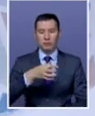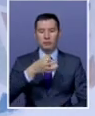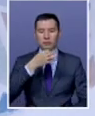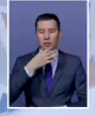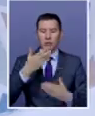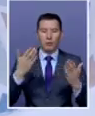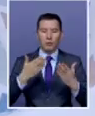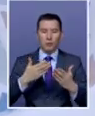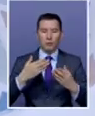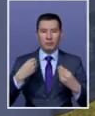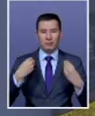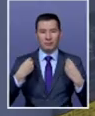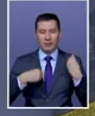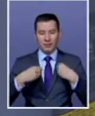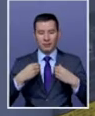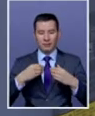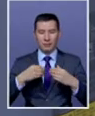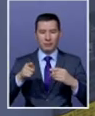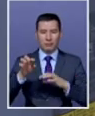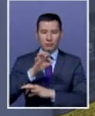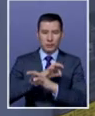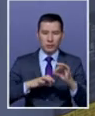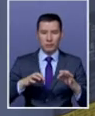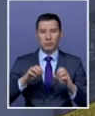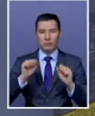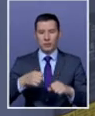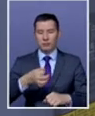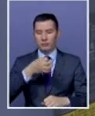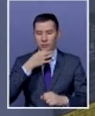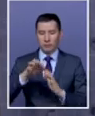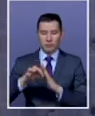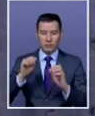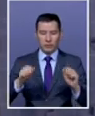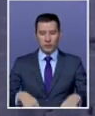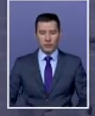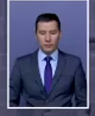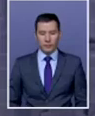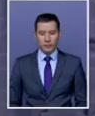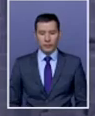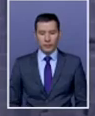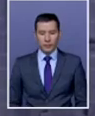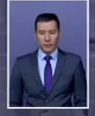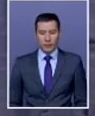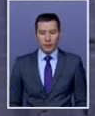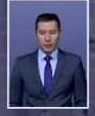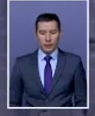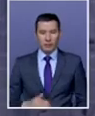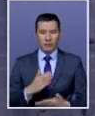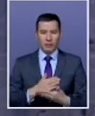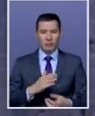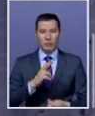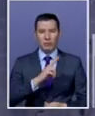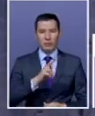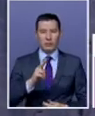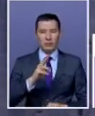тапсырыс қалдыруға болады. Мұнда тіпті өлшемді алатын қос тігінші де күнде жұмыс істейді. Қайда сатарын білмей, Инстаграм парақшасы арқылы сатты.